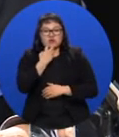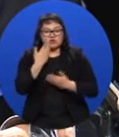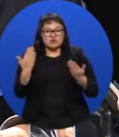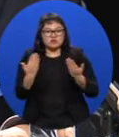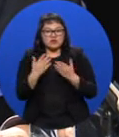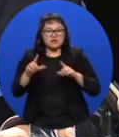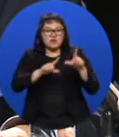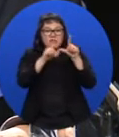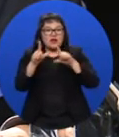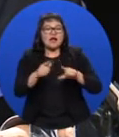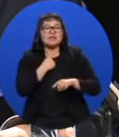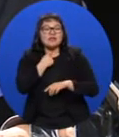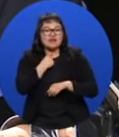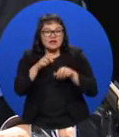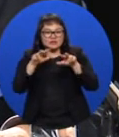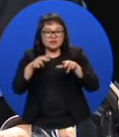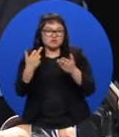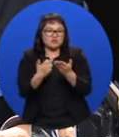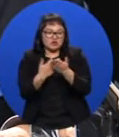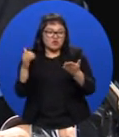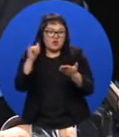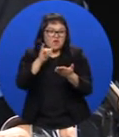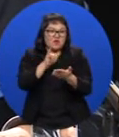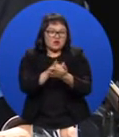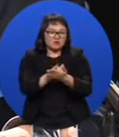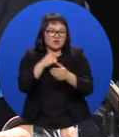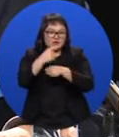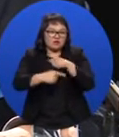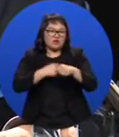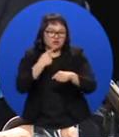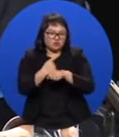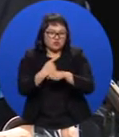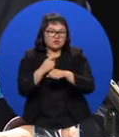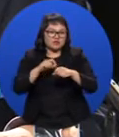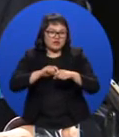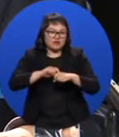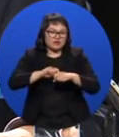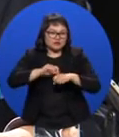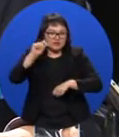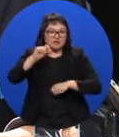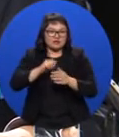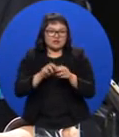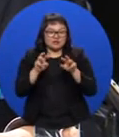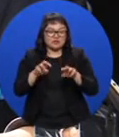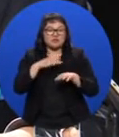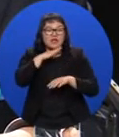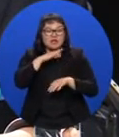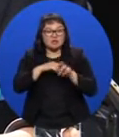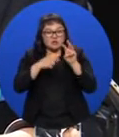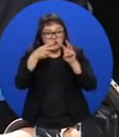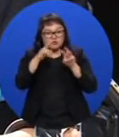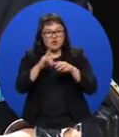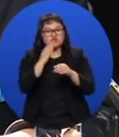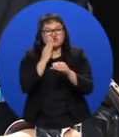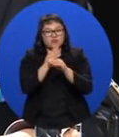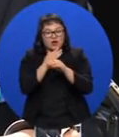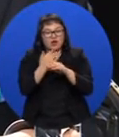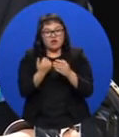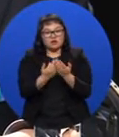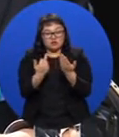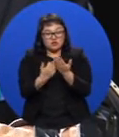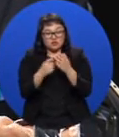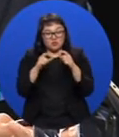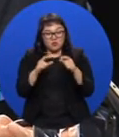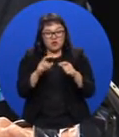생활하다가 제주도에 와 있습니다. 한 1년 반 정도 됐는데 지금 한 30대 중반인데 지금 제주도에 30대